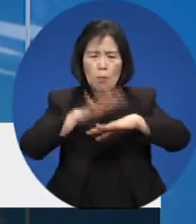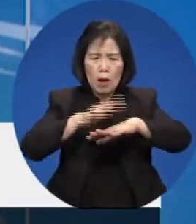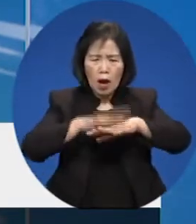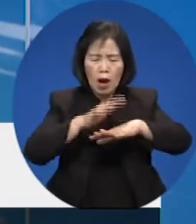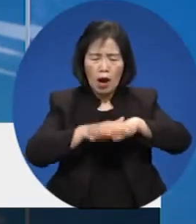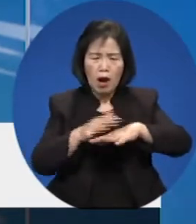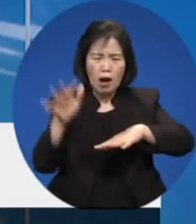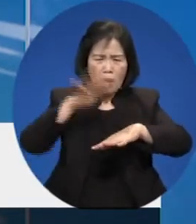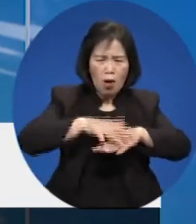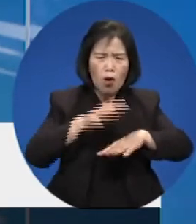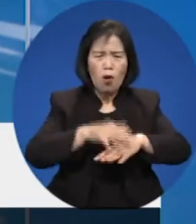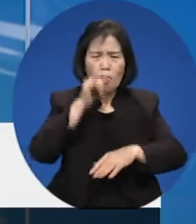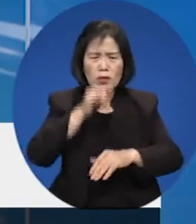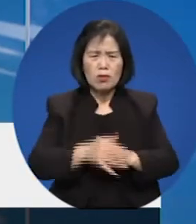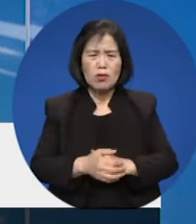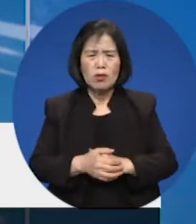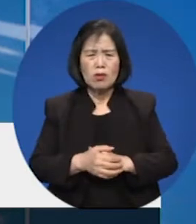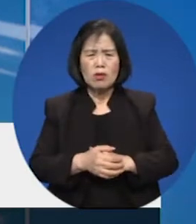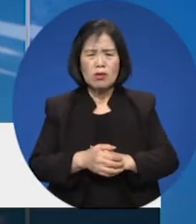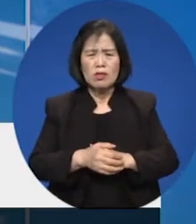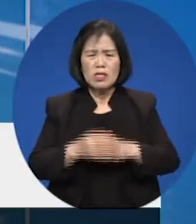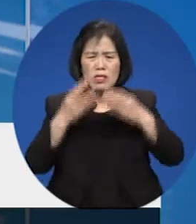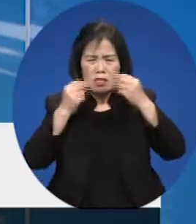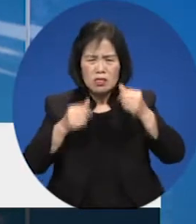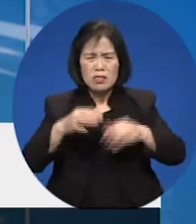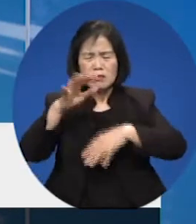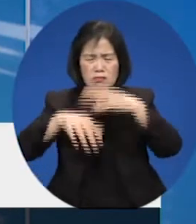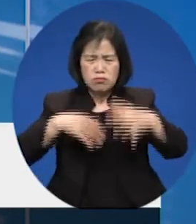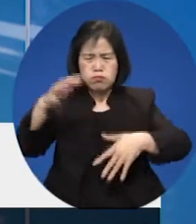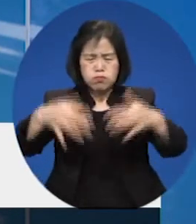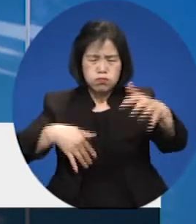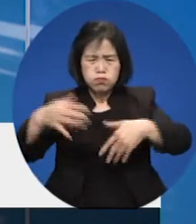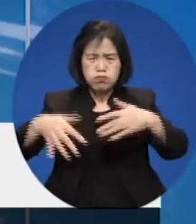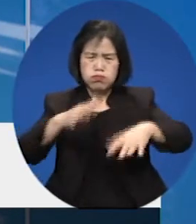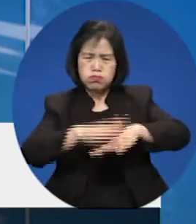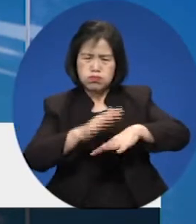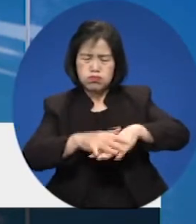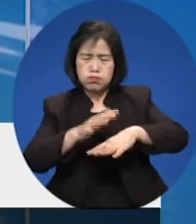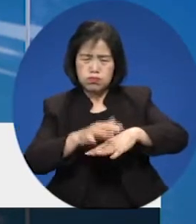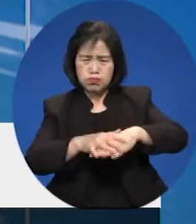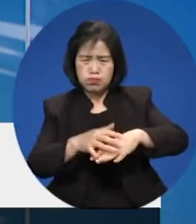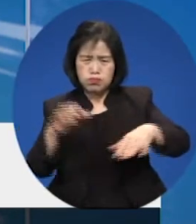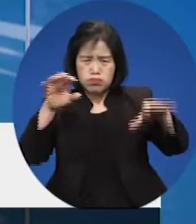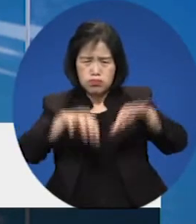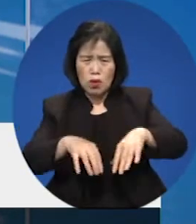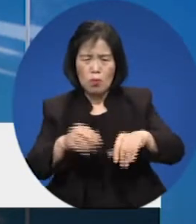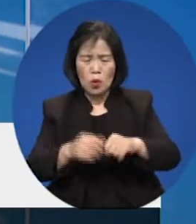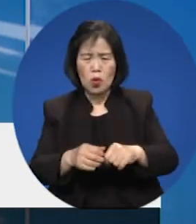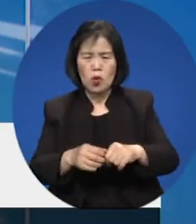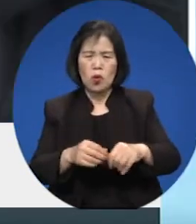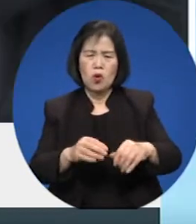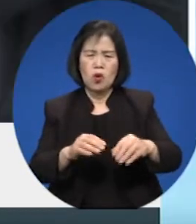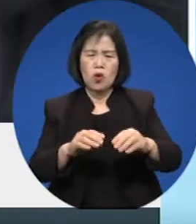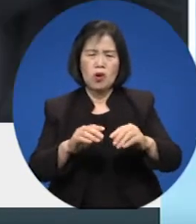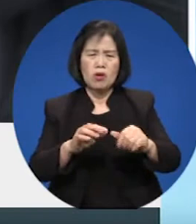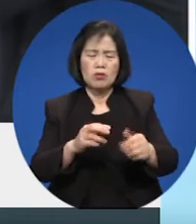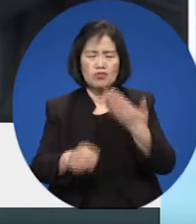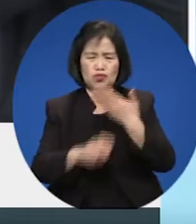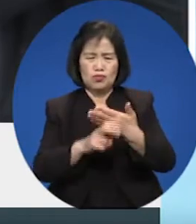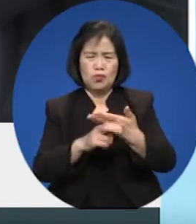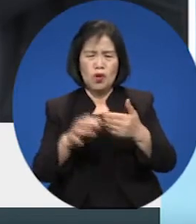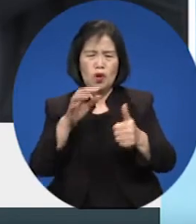있지만 은 제가 보기엔 뭐 아 무기로 받는 것 같아요 그게 이제 그런 사람들이 노리는 것은 제가 보기에는 형제를 병적 이겠죠 불법 전기응용